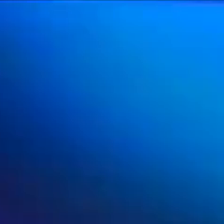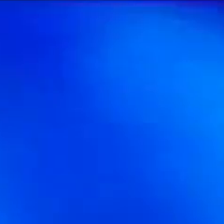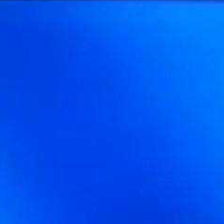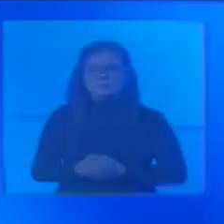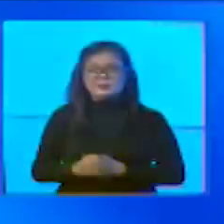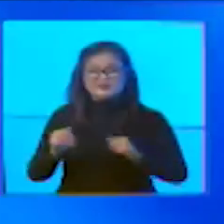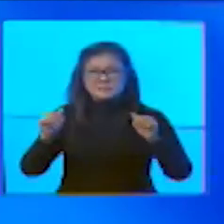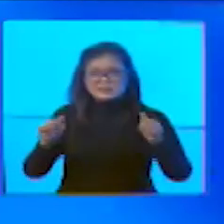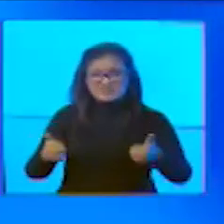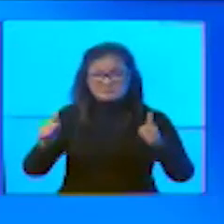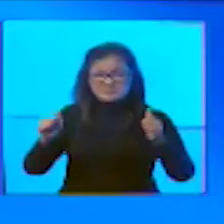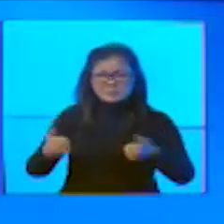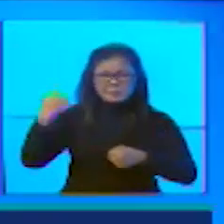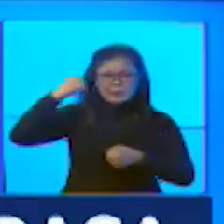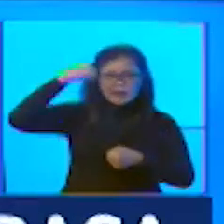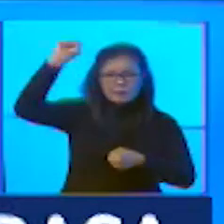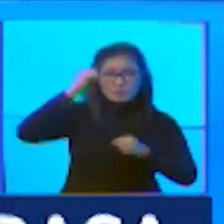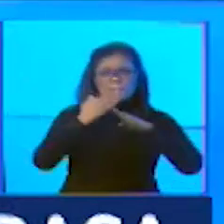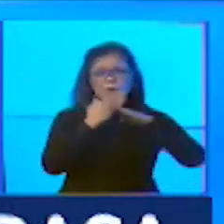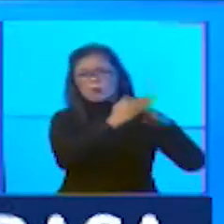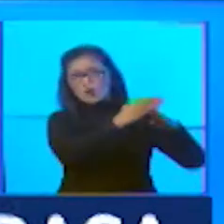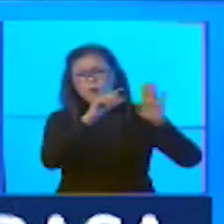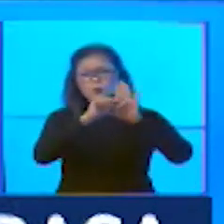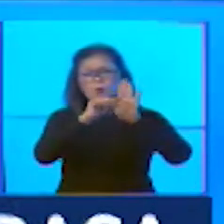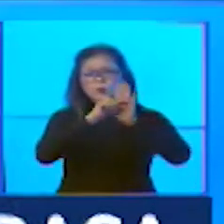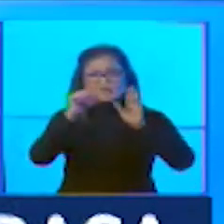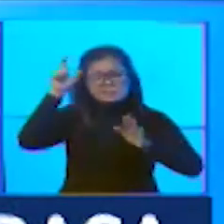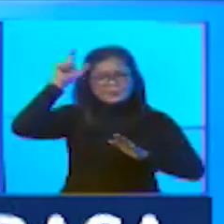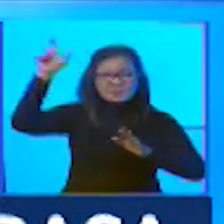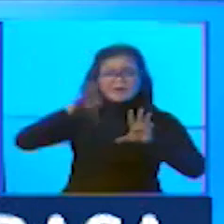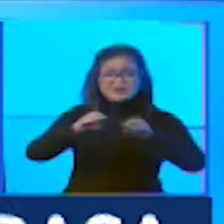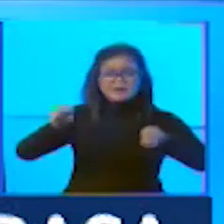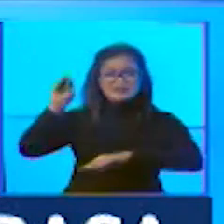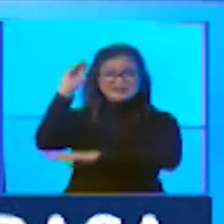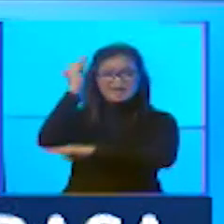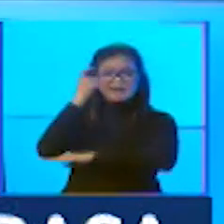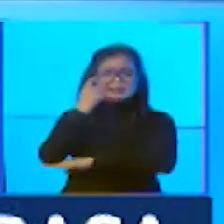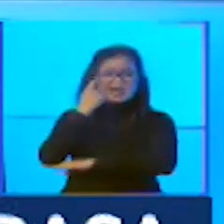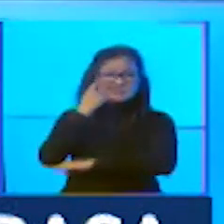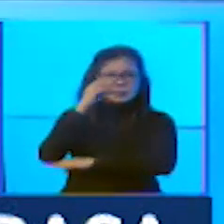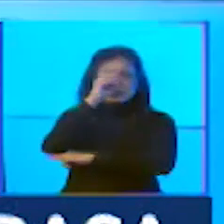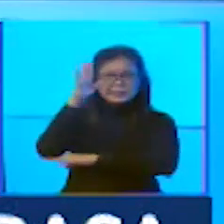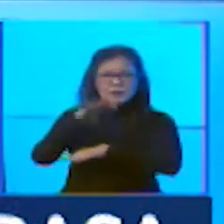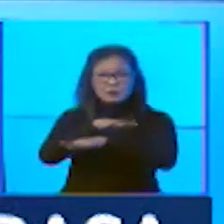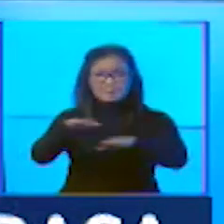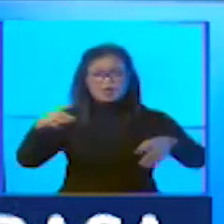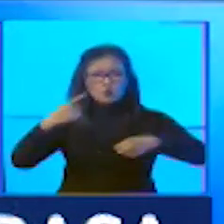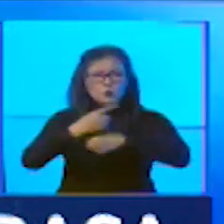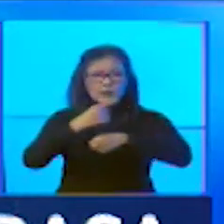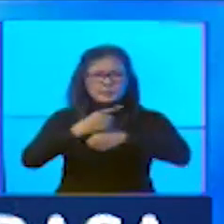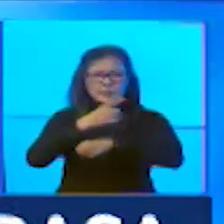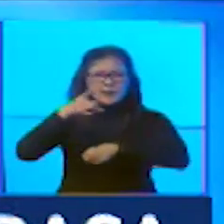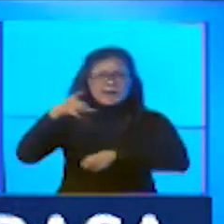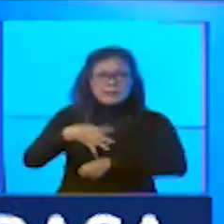Sementara itu, jelang unjuk rasa menolak Undang-Undang Cipta Kerja di Jakarta pada Selasa siang ini, pengamanan stasiun Gondangdia diperketat.